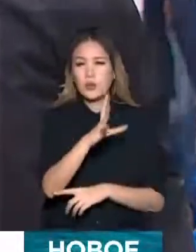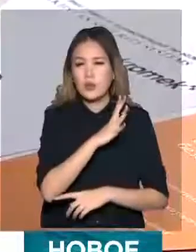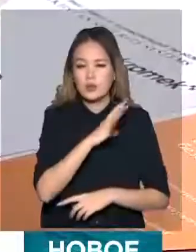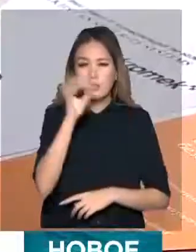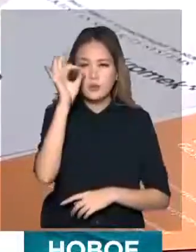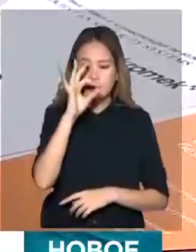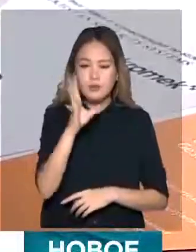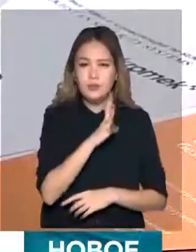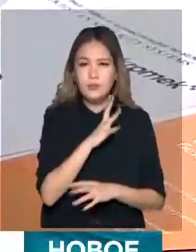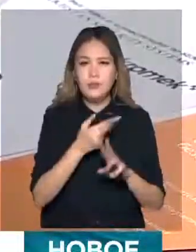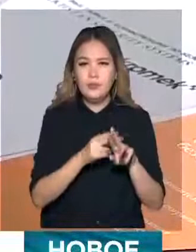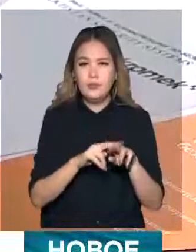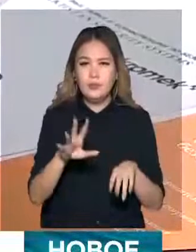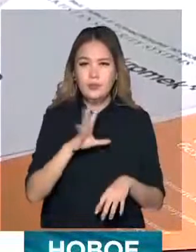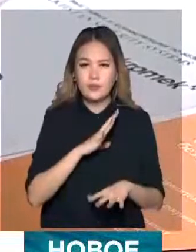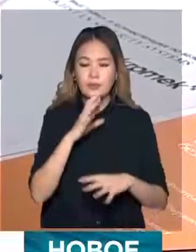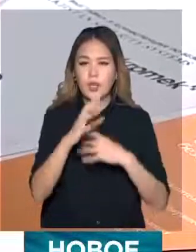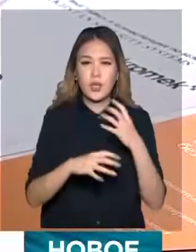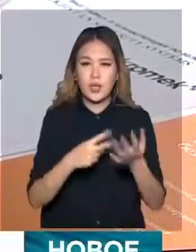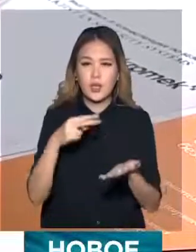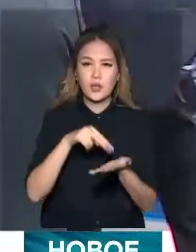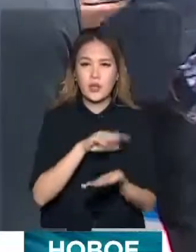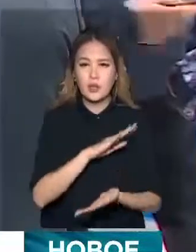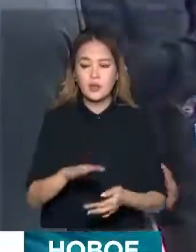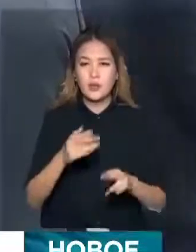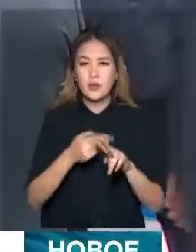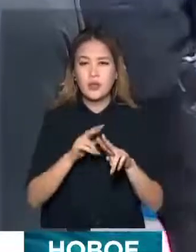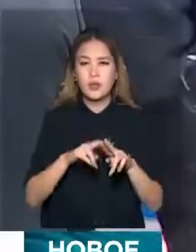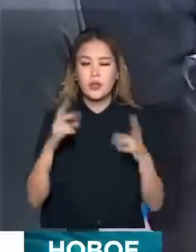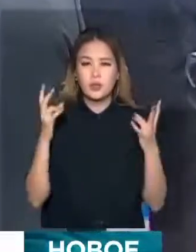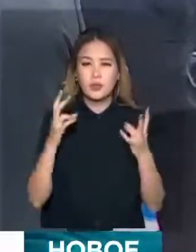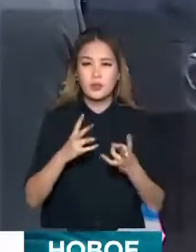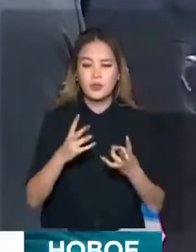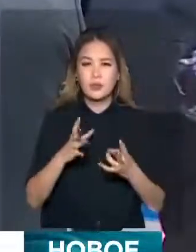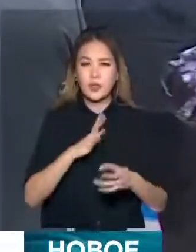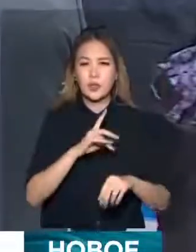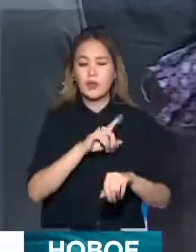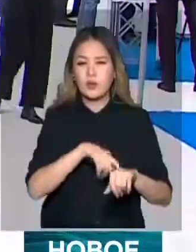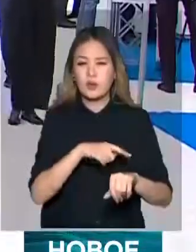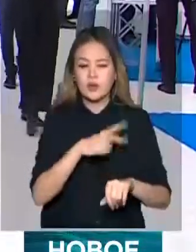новинки в области вооружения, ведь мир не стоит на месте. И это хороший способ сверить